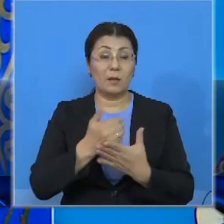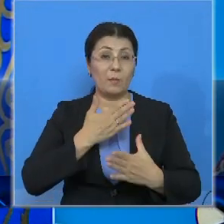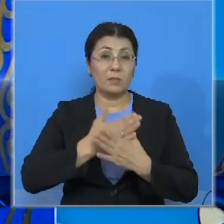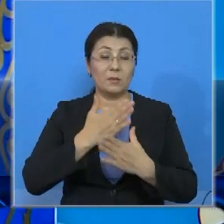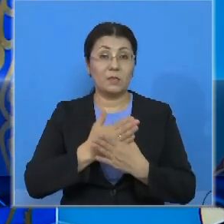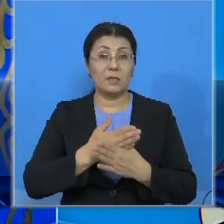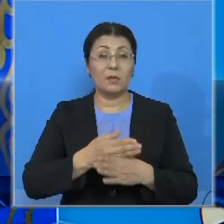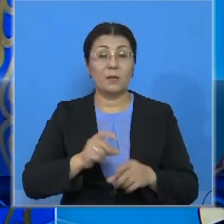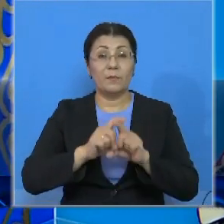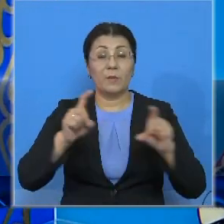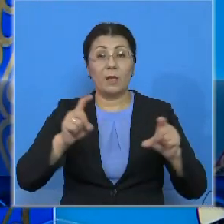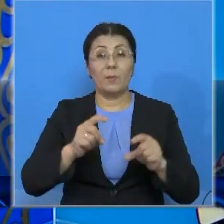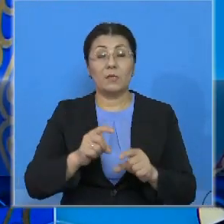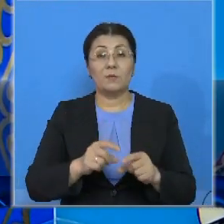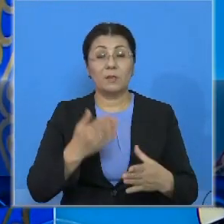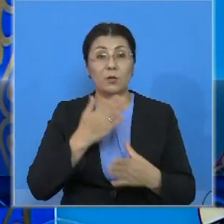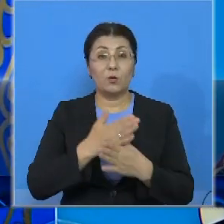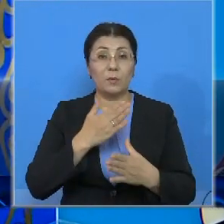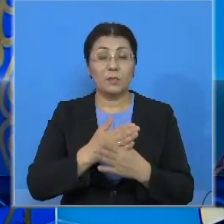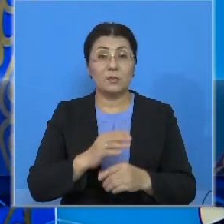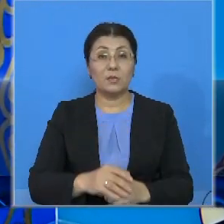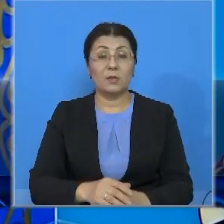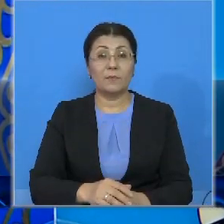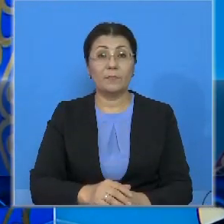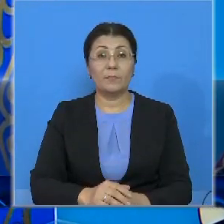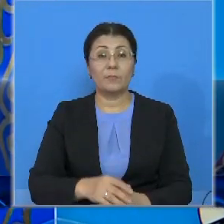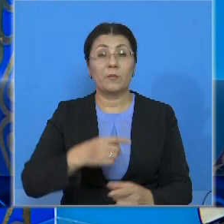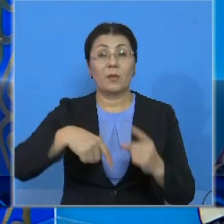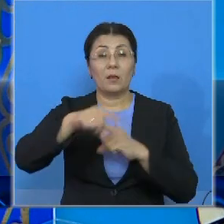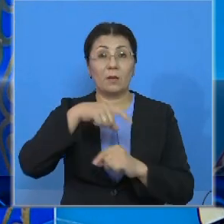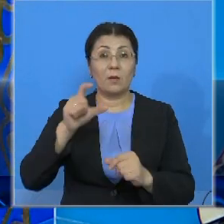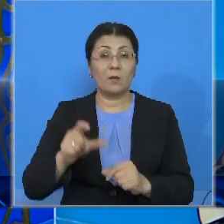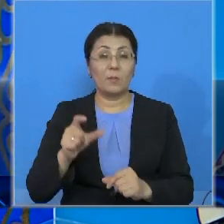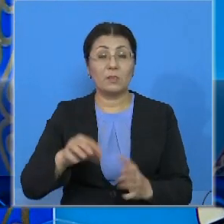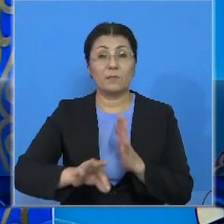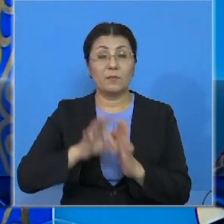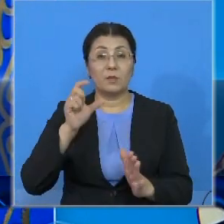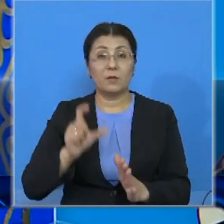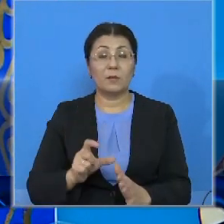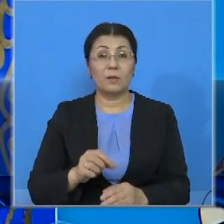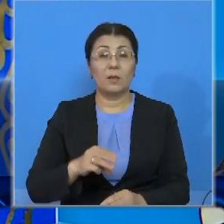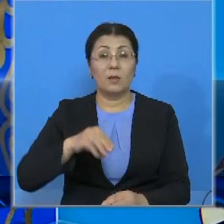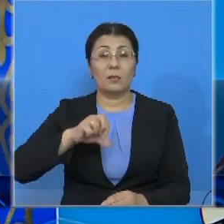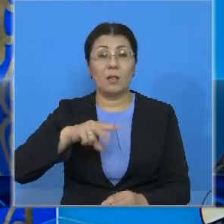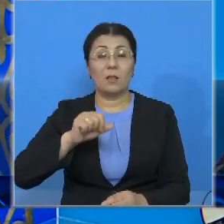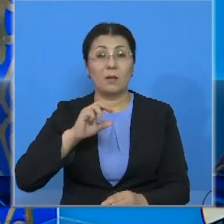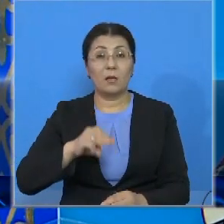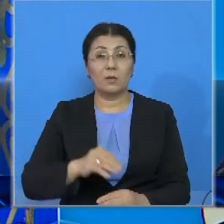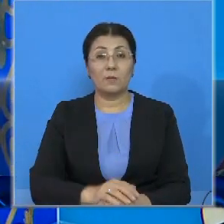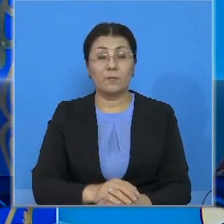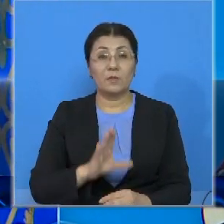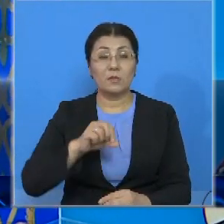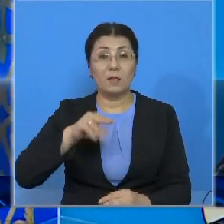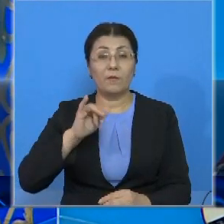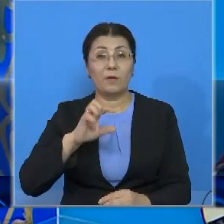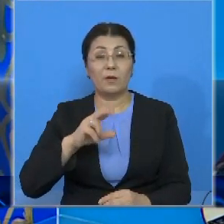осы ғимараттың салынуына мұрындық болған ол кәсіпкер, облыстық мәслихаттың депутаты Салфиков Талғат Маратұлы болатын.